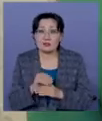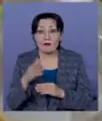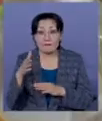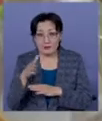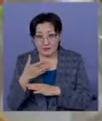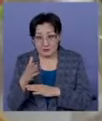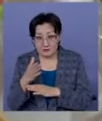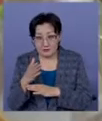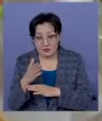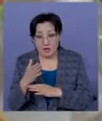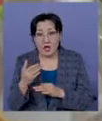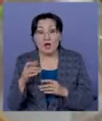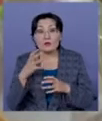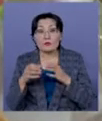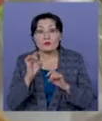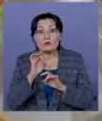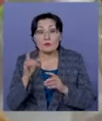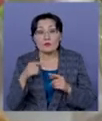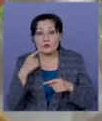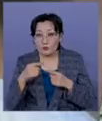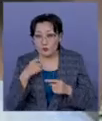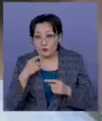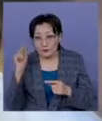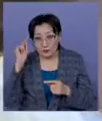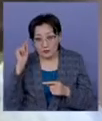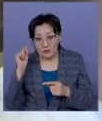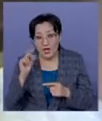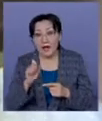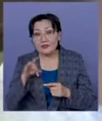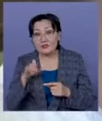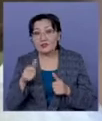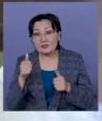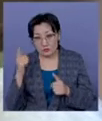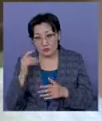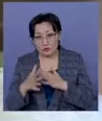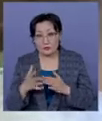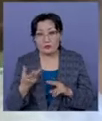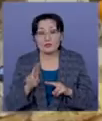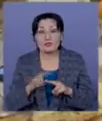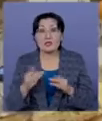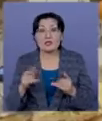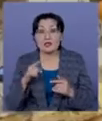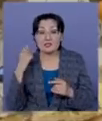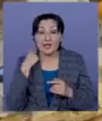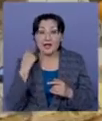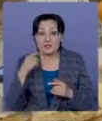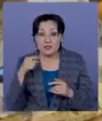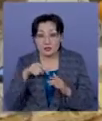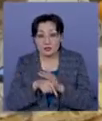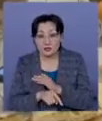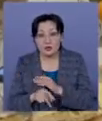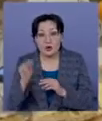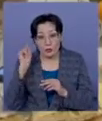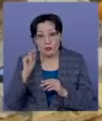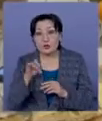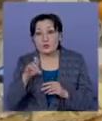флагтар екен дейді. Әлемді тану үшін бірнеше тілді жетік меңгеру керектігін Арсен жақсы түсінеді. Сондықтан қазір ағылшын тілін тереңнен оқытатын